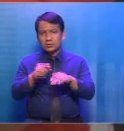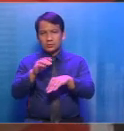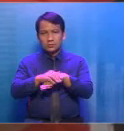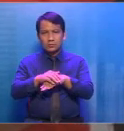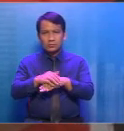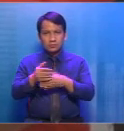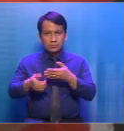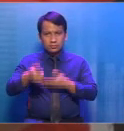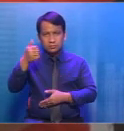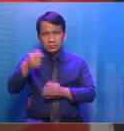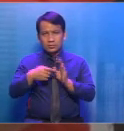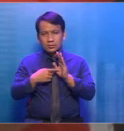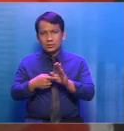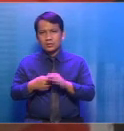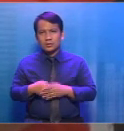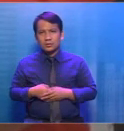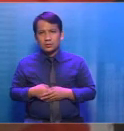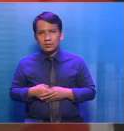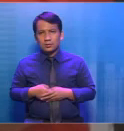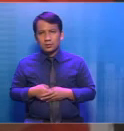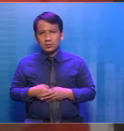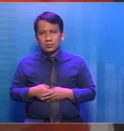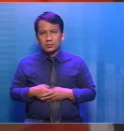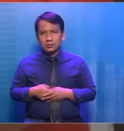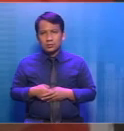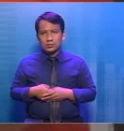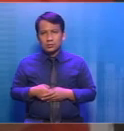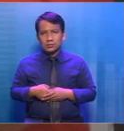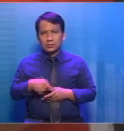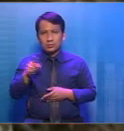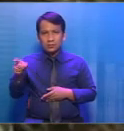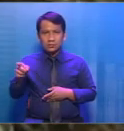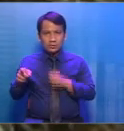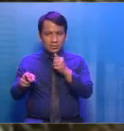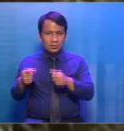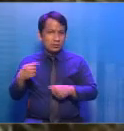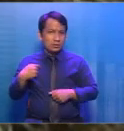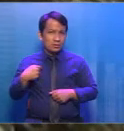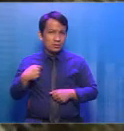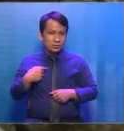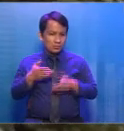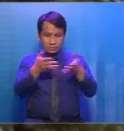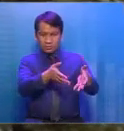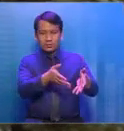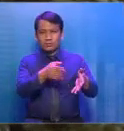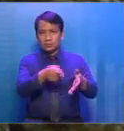trophy. Yun ang mga nambastos sa kanya, yung mga kasama niya. Iniwan siya at